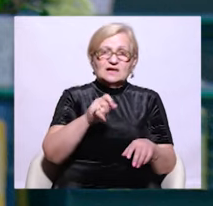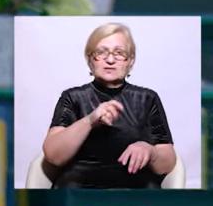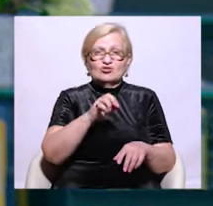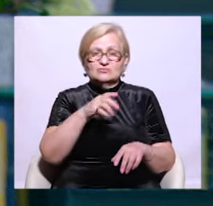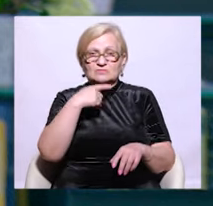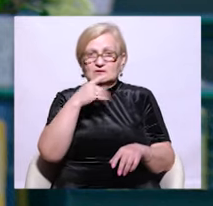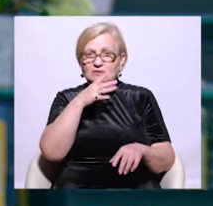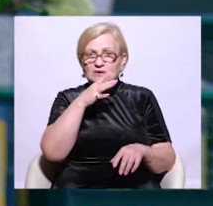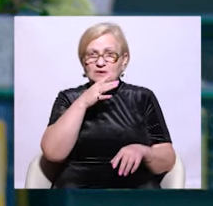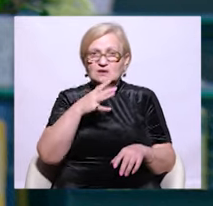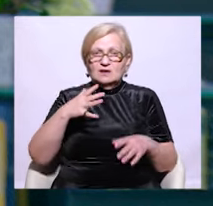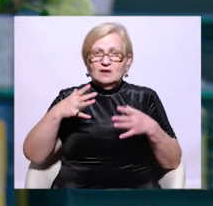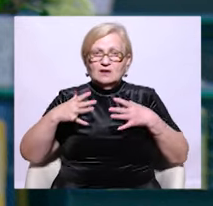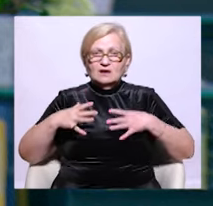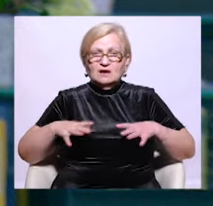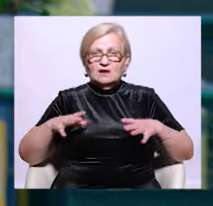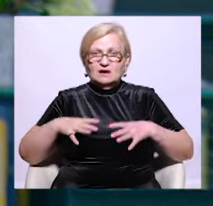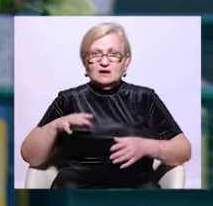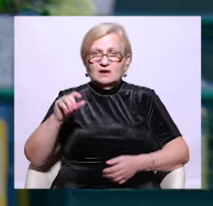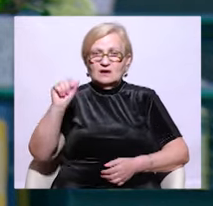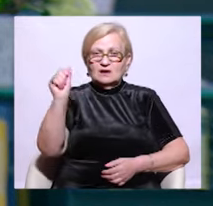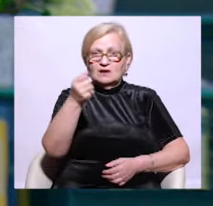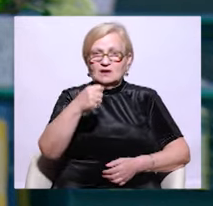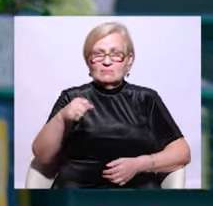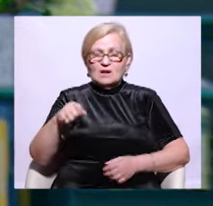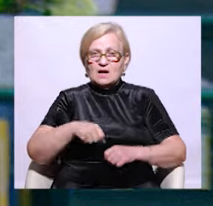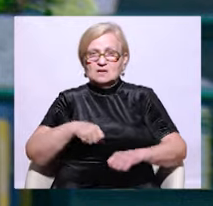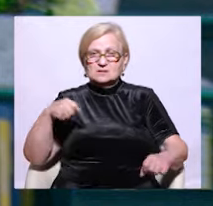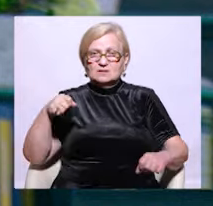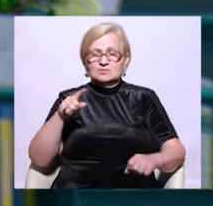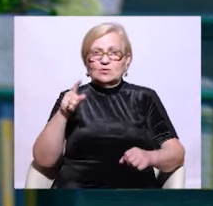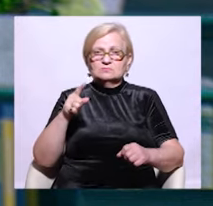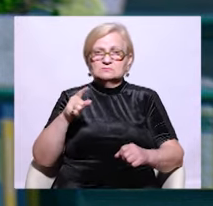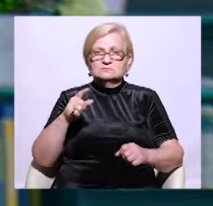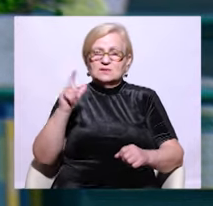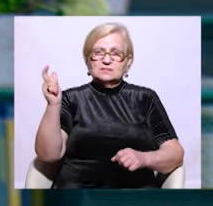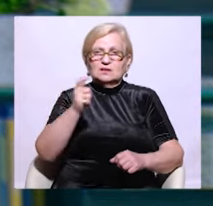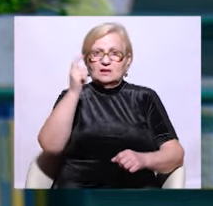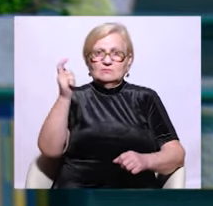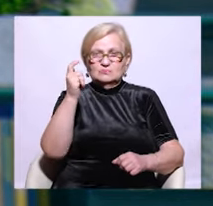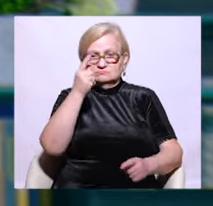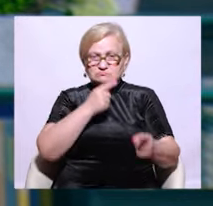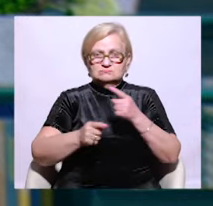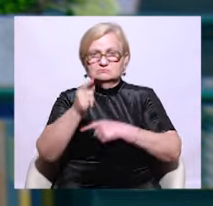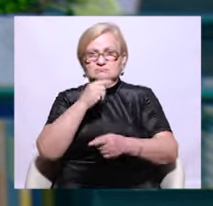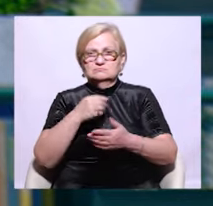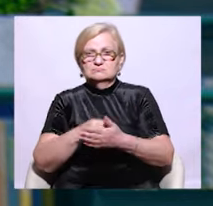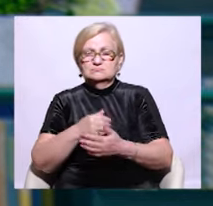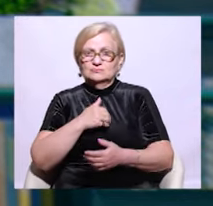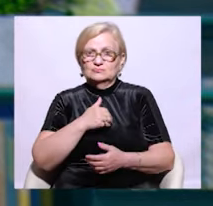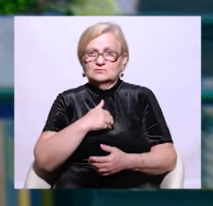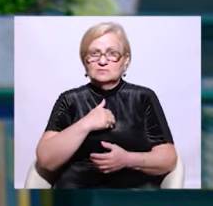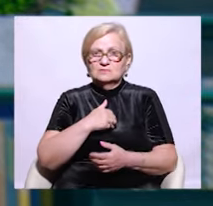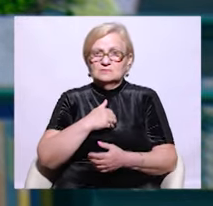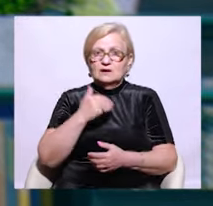დროს ქართველებმა ხმალს მისცეს გზა, რომ დამოუკიდებლობა აღედგინათ. ჩვენ ძალიან